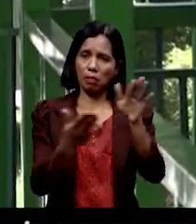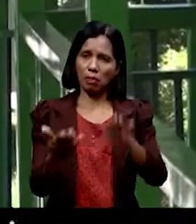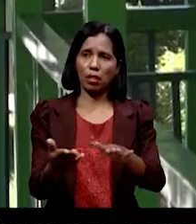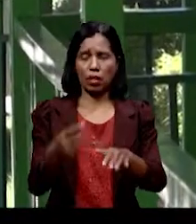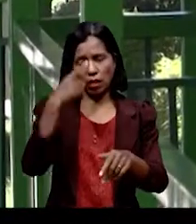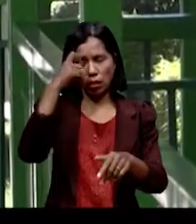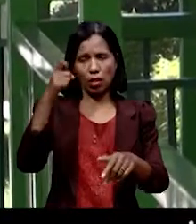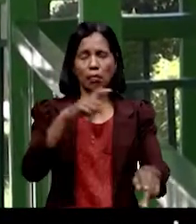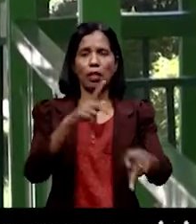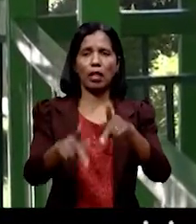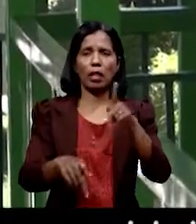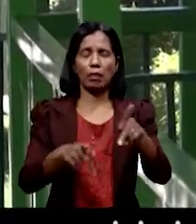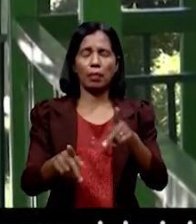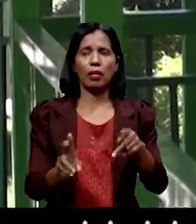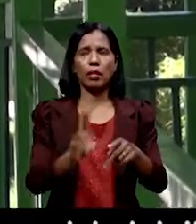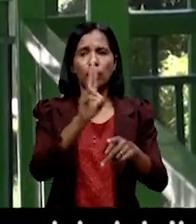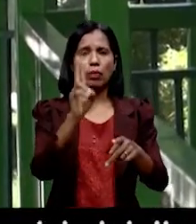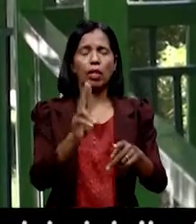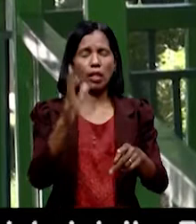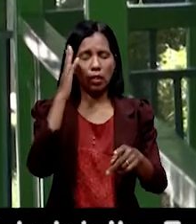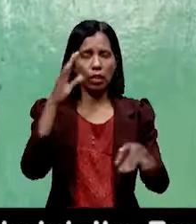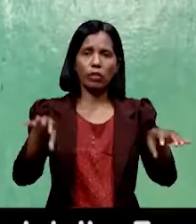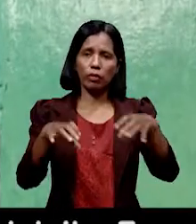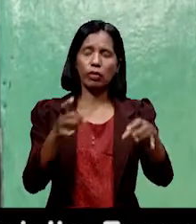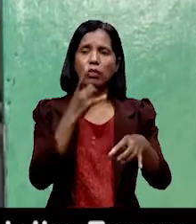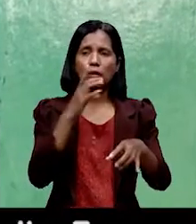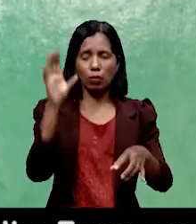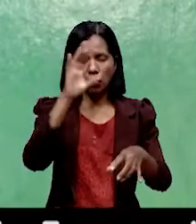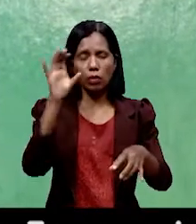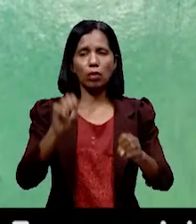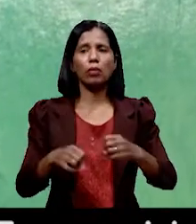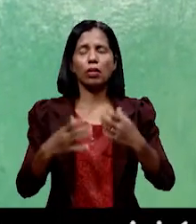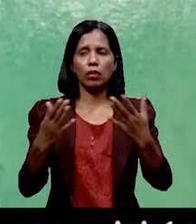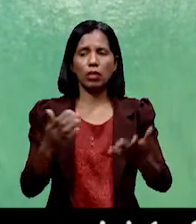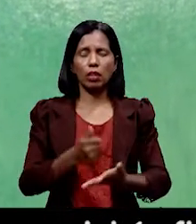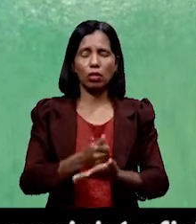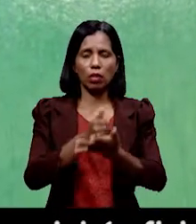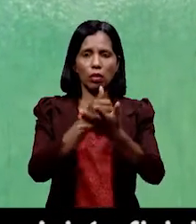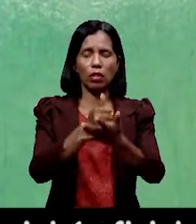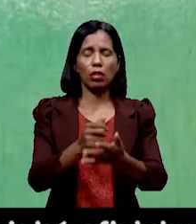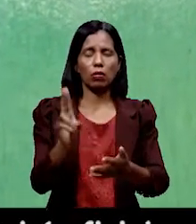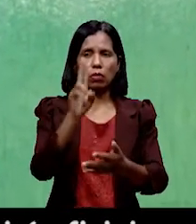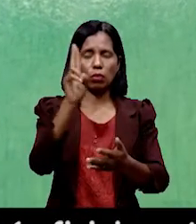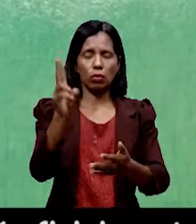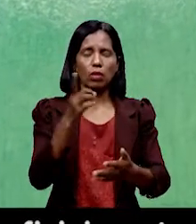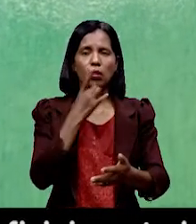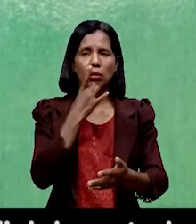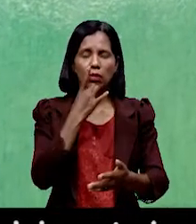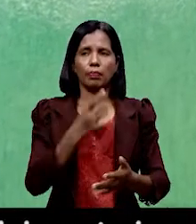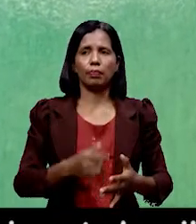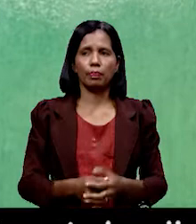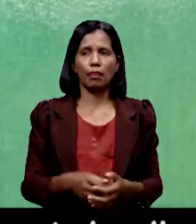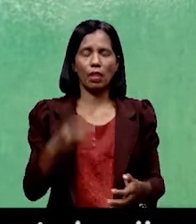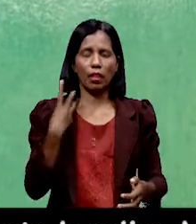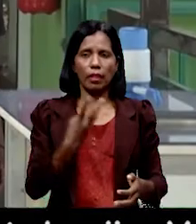hirak nebe toma conta linha eletricidade nian, buka kera solusaun hodi utiliza zerador hospital nian. Ita